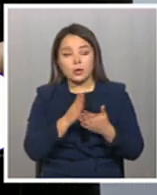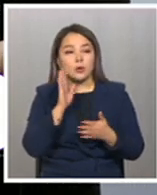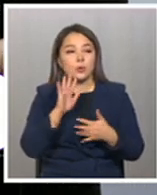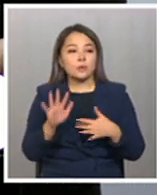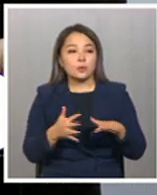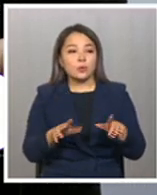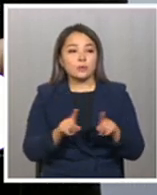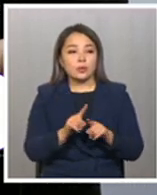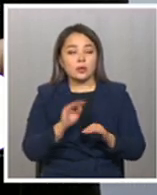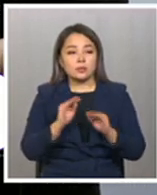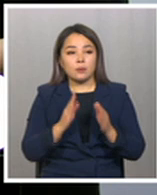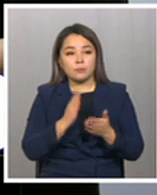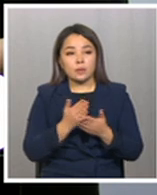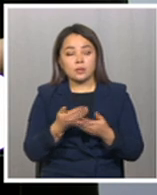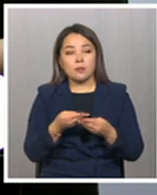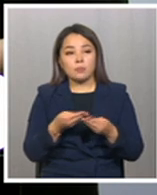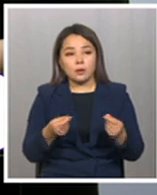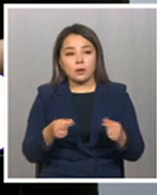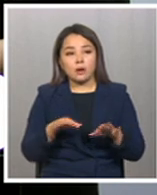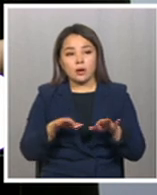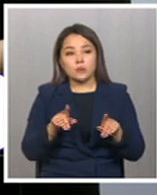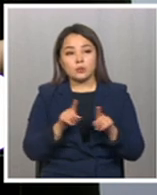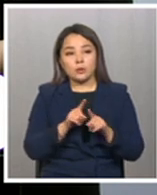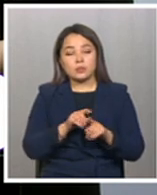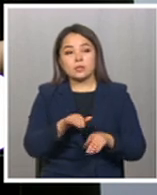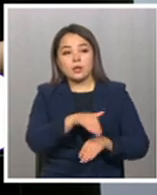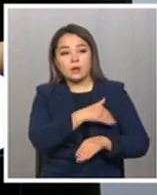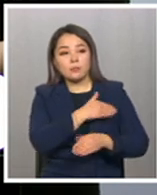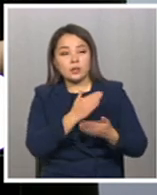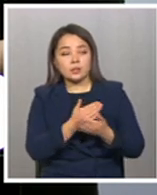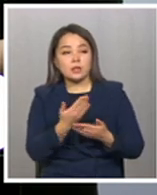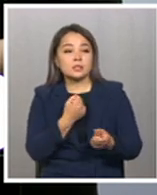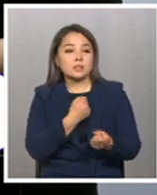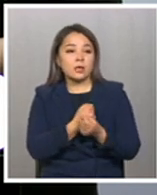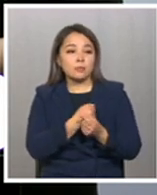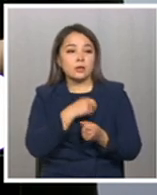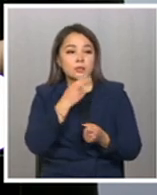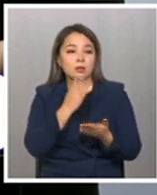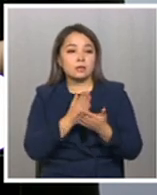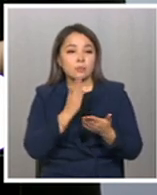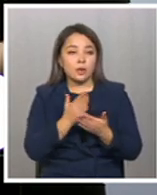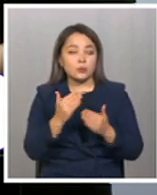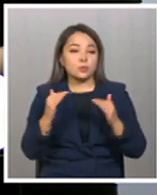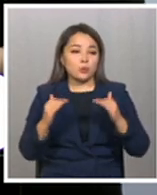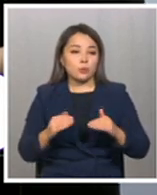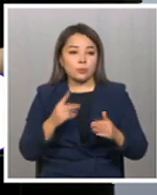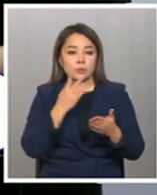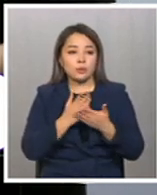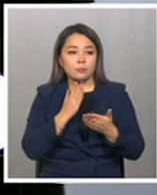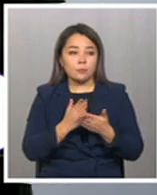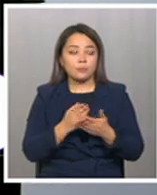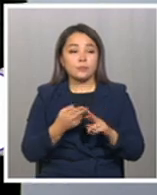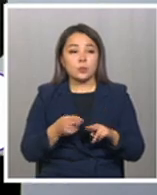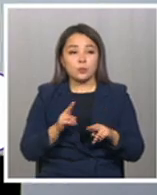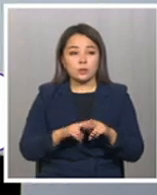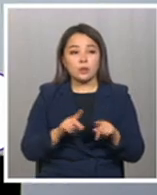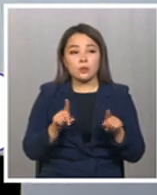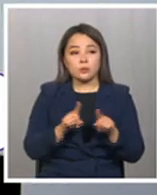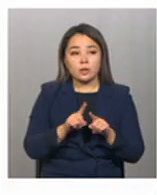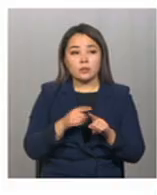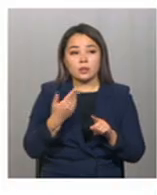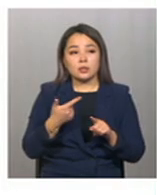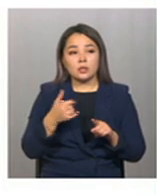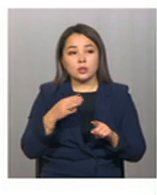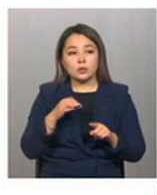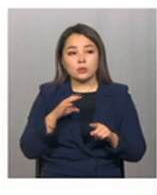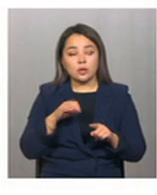заттар, балқу және қайнау температуралары спирттерге қарағанда төмен болып келеді. Өйткені осы